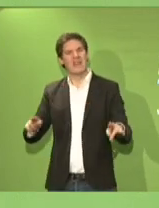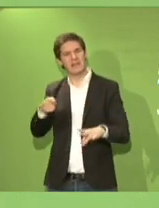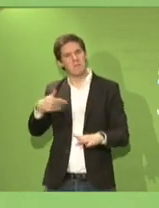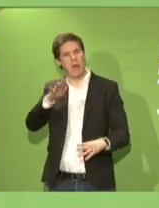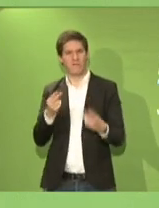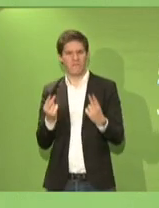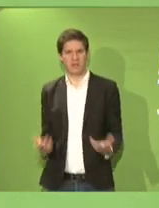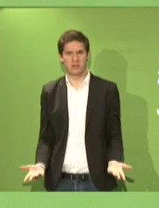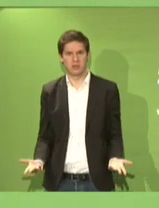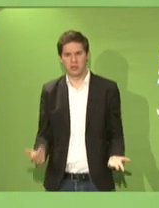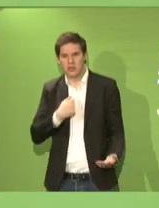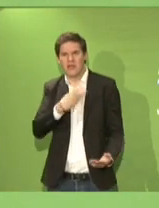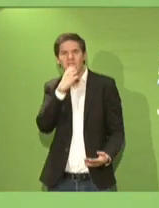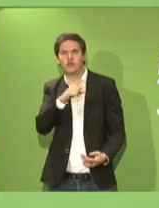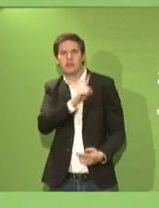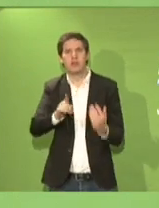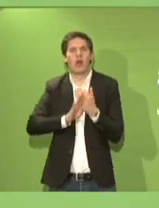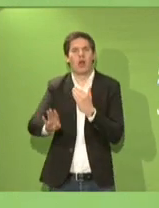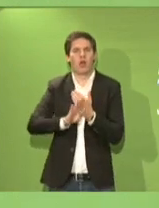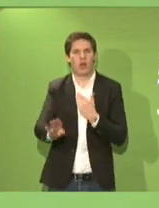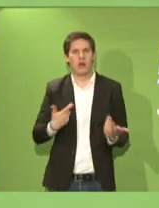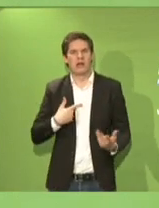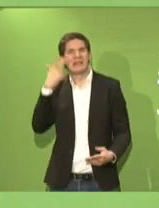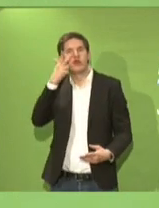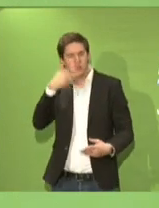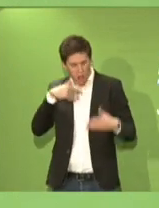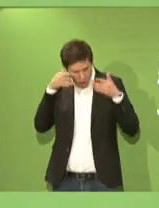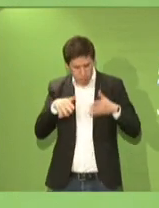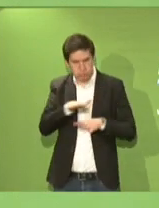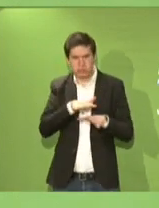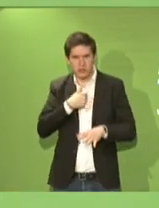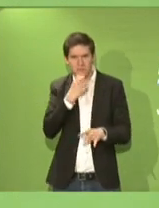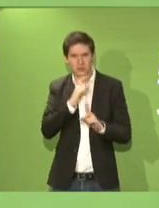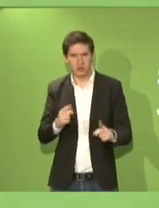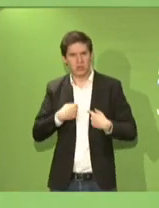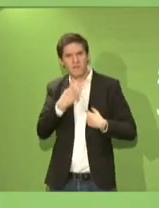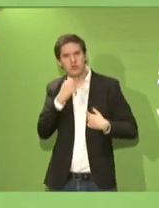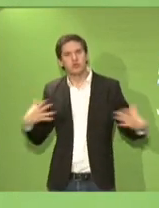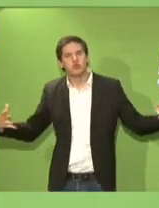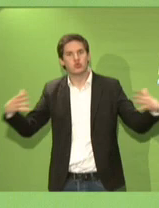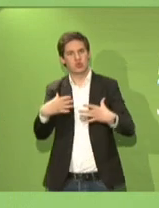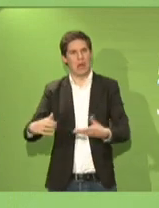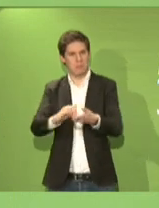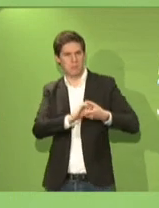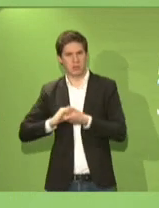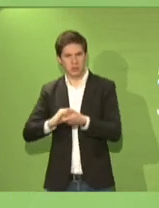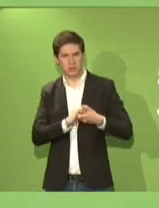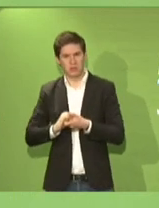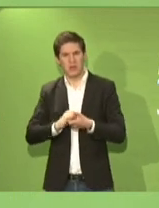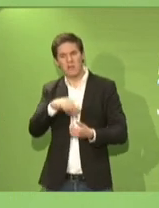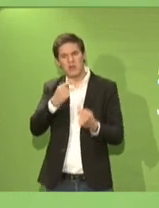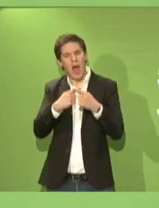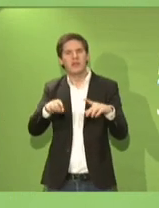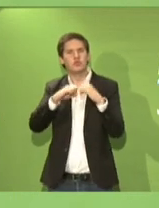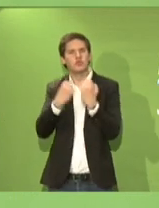vorzeichnet. Wir wollen keine Ausgrenzung, Nationalismus, wir wollen ein Miteinander und das gilt auch für die Staaten, die wir unterstützen